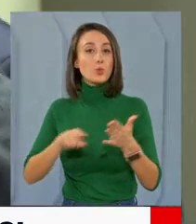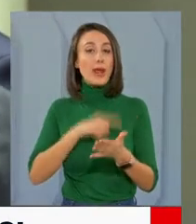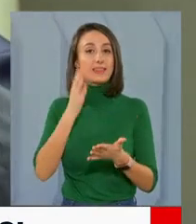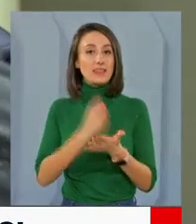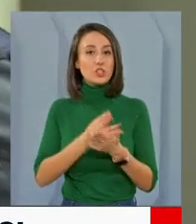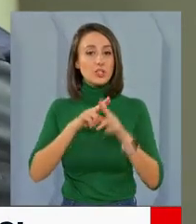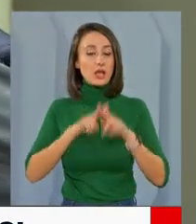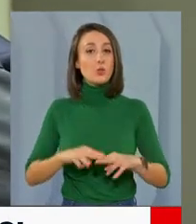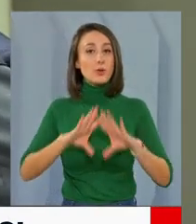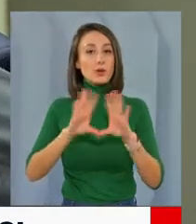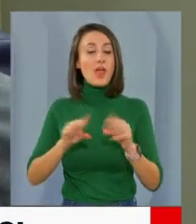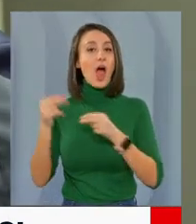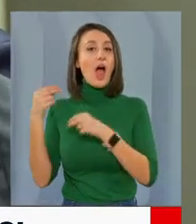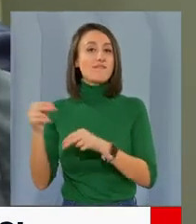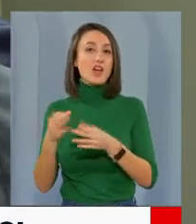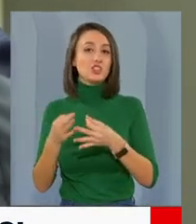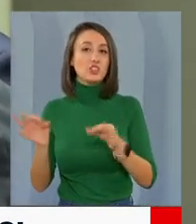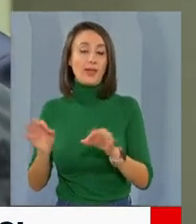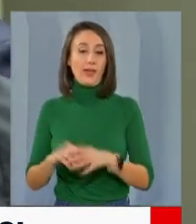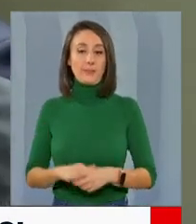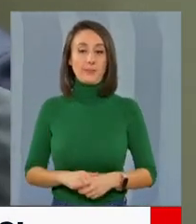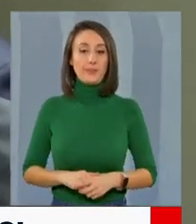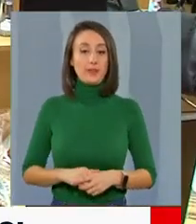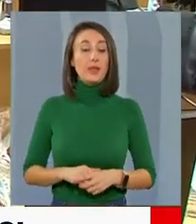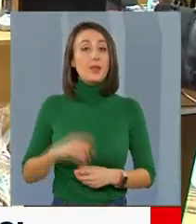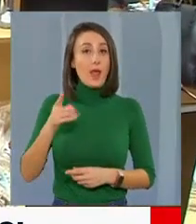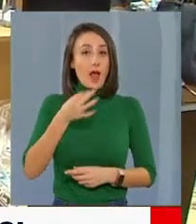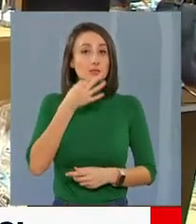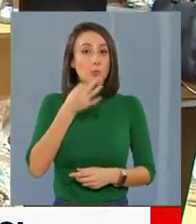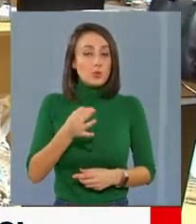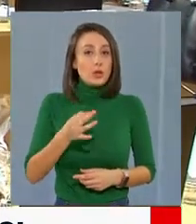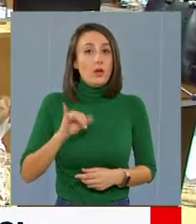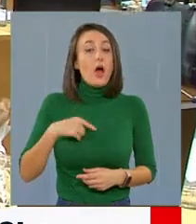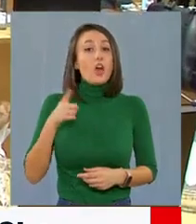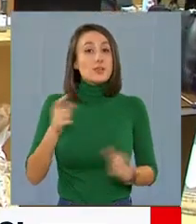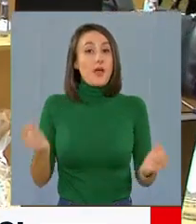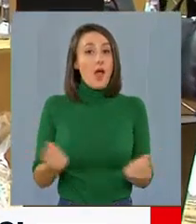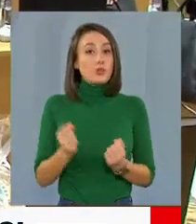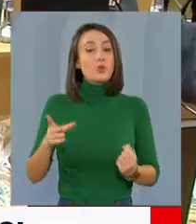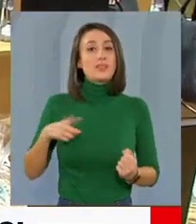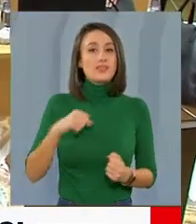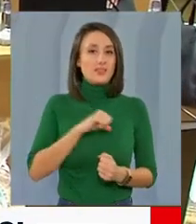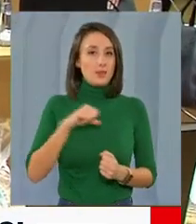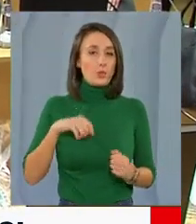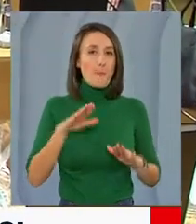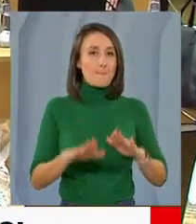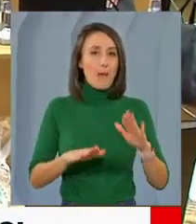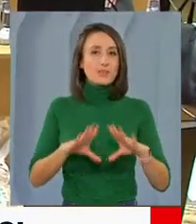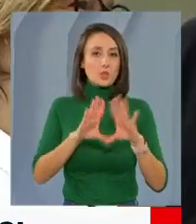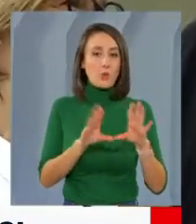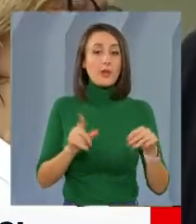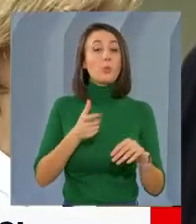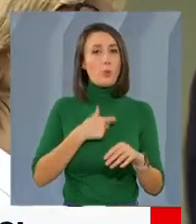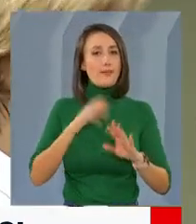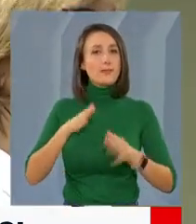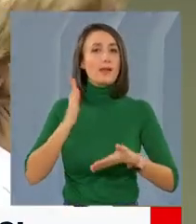de menținere a României în afara spațiului Schengen. Eugen Tomac a mai afirmat și că această acțiune este singurul pas prin care România